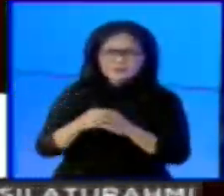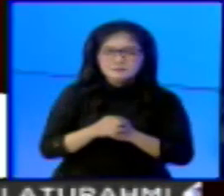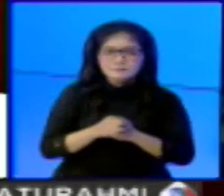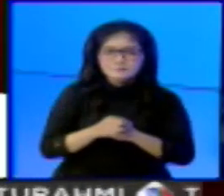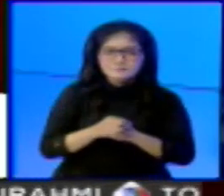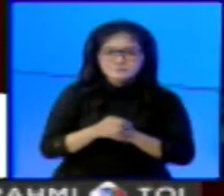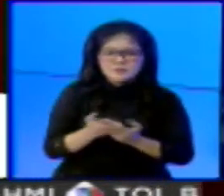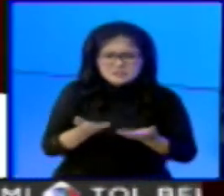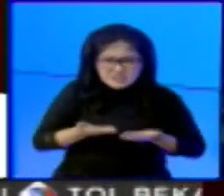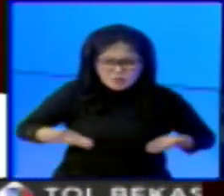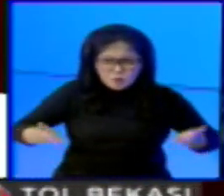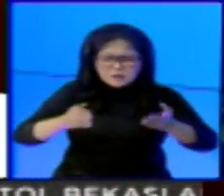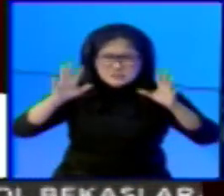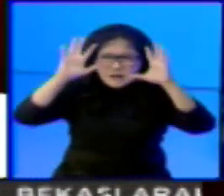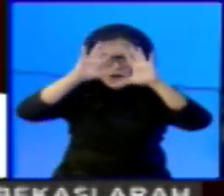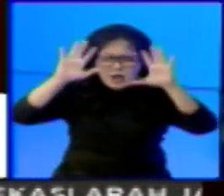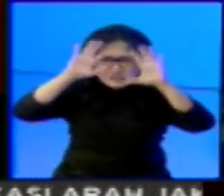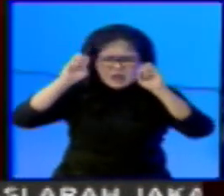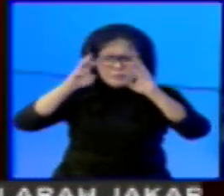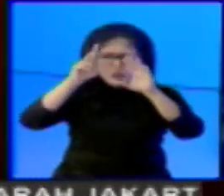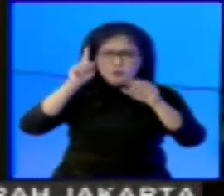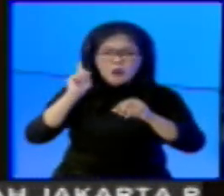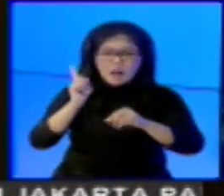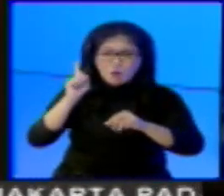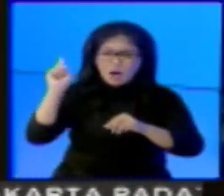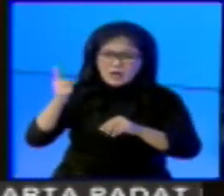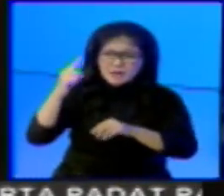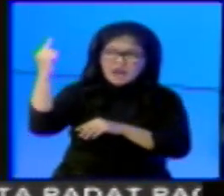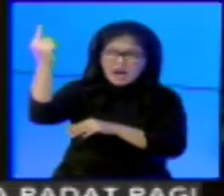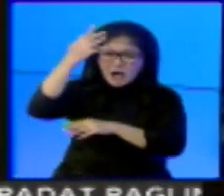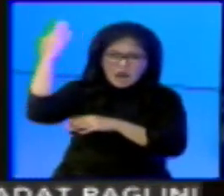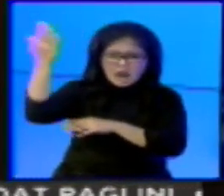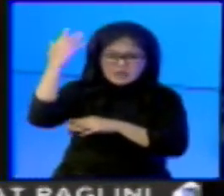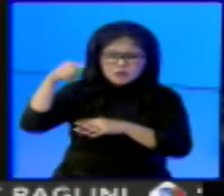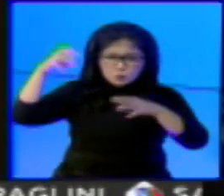Kondisi cuaca baru akan kembali normal jika adanya hembusan angin kencang atau guyuran hujan lebat.